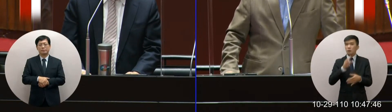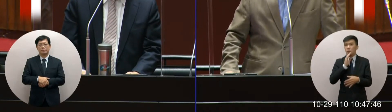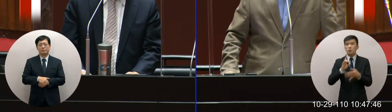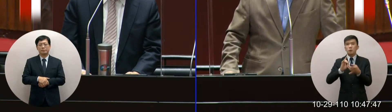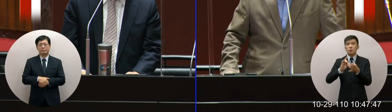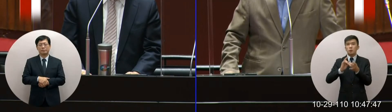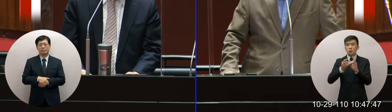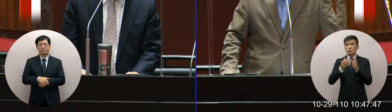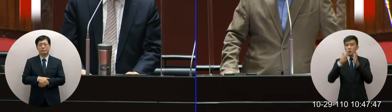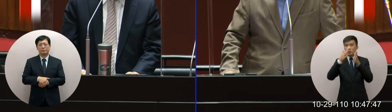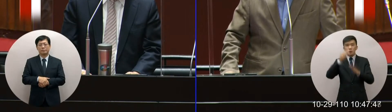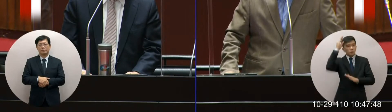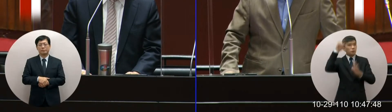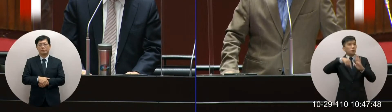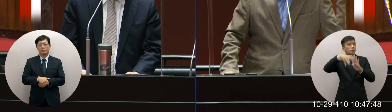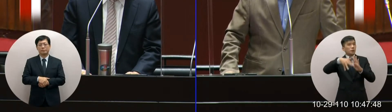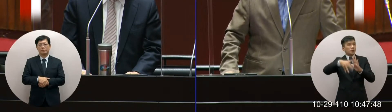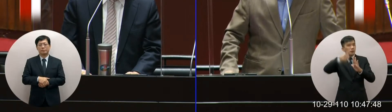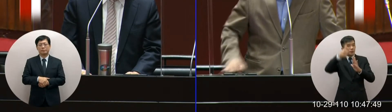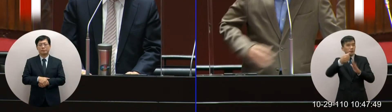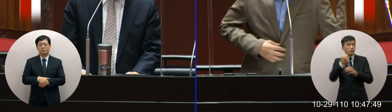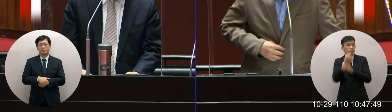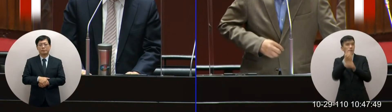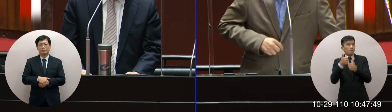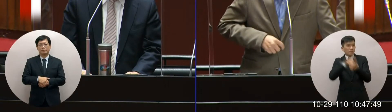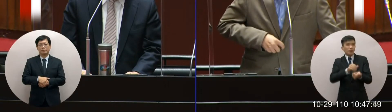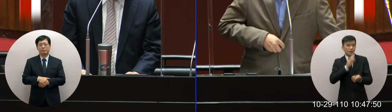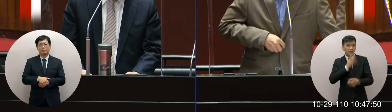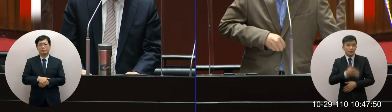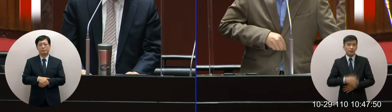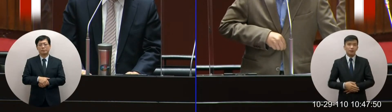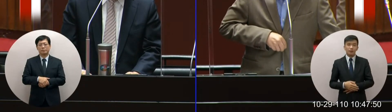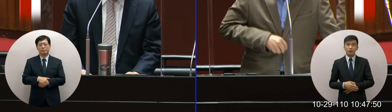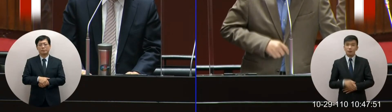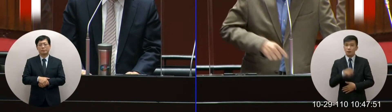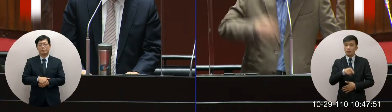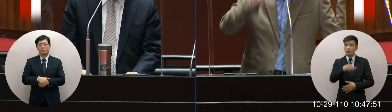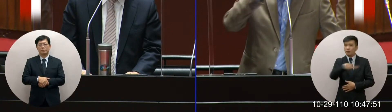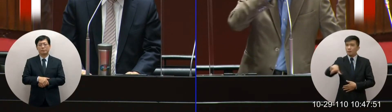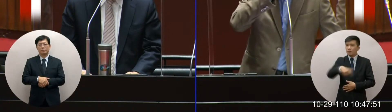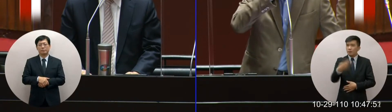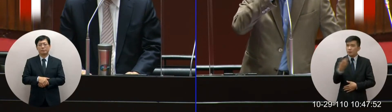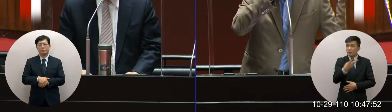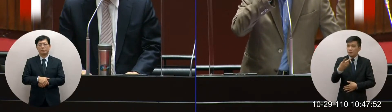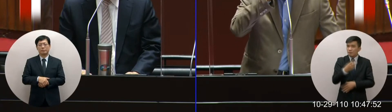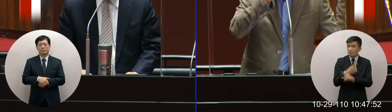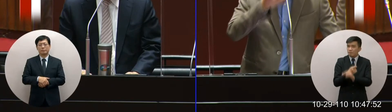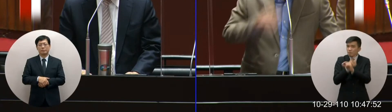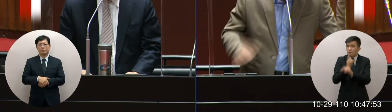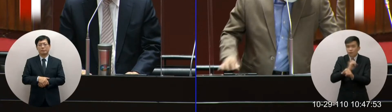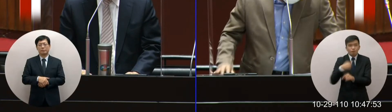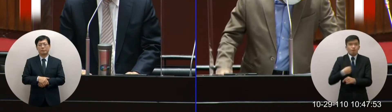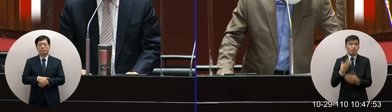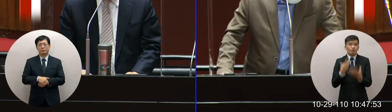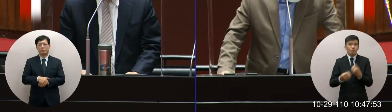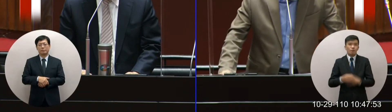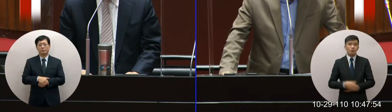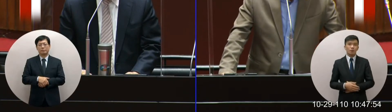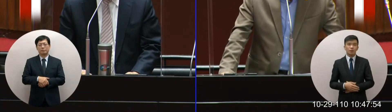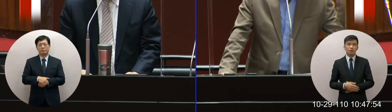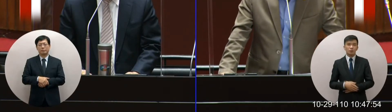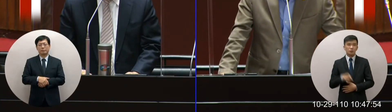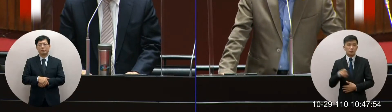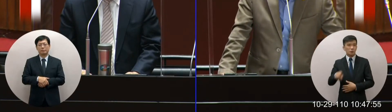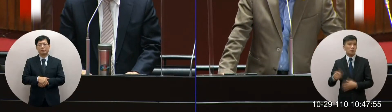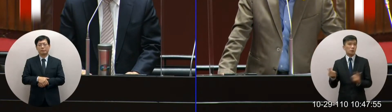投。我不知道这个苏院长，这个你是不是个人跟他有什么恩怨，为什么他会不